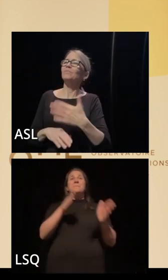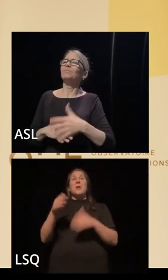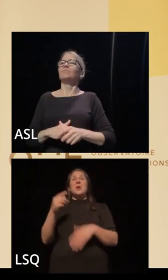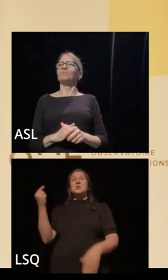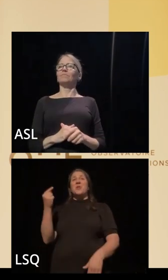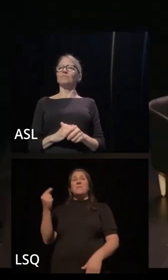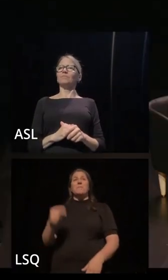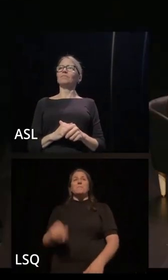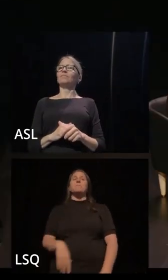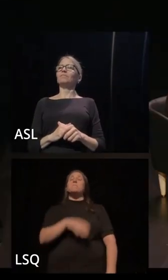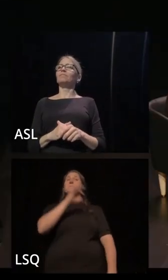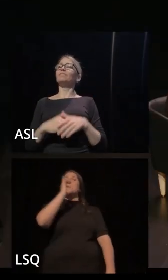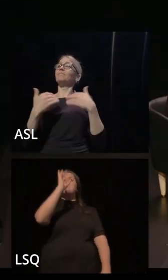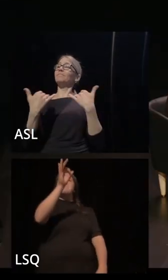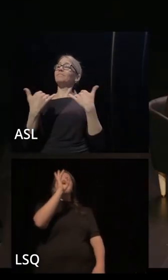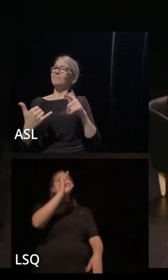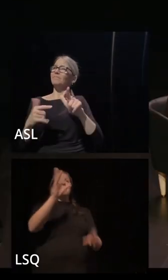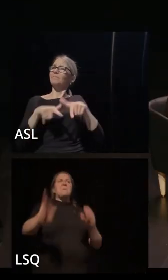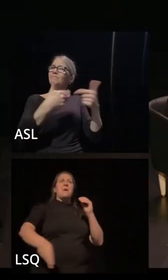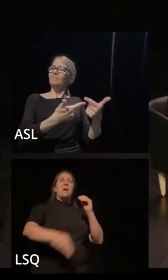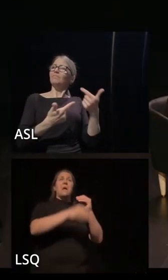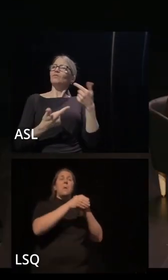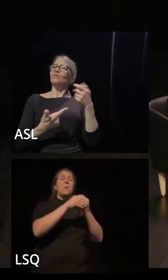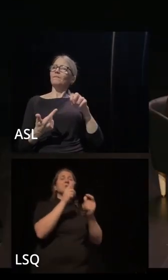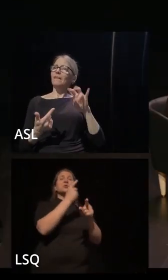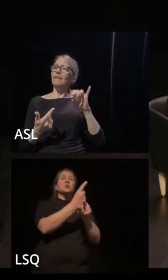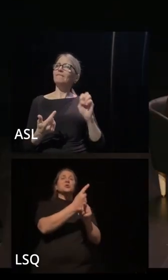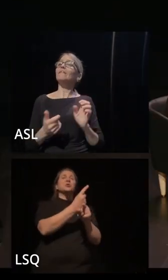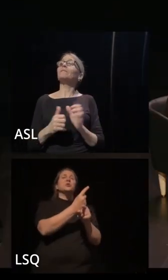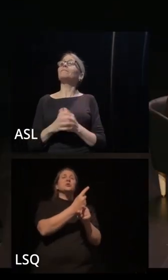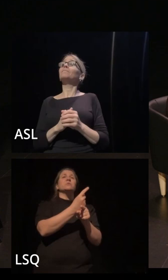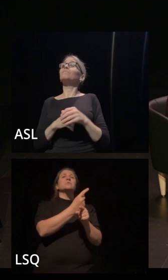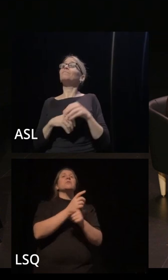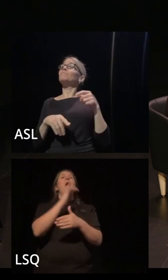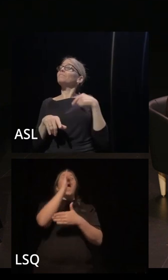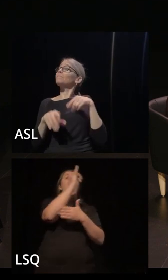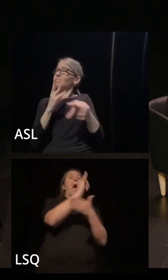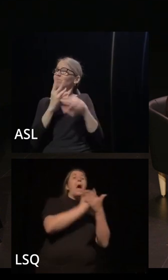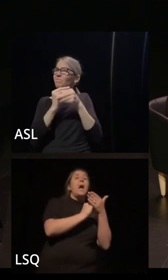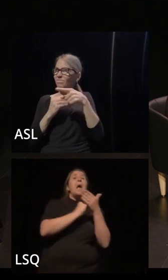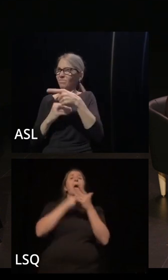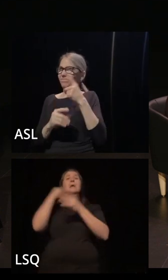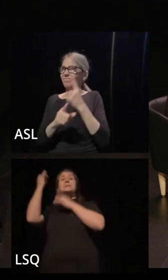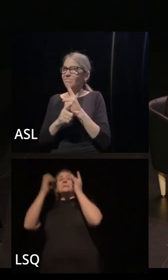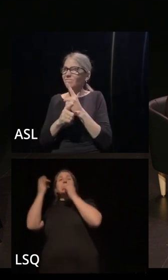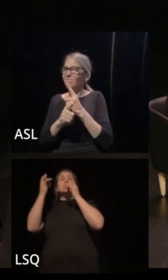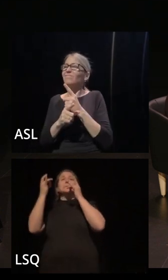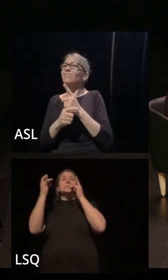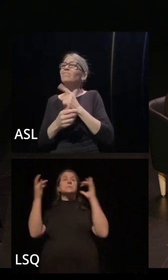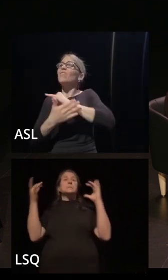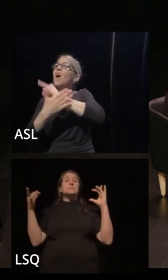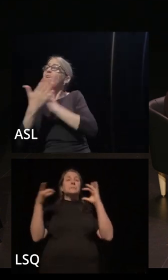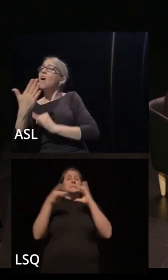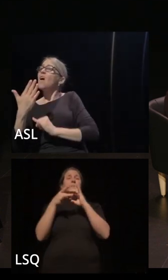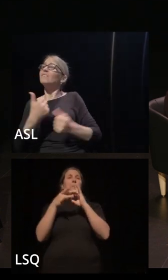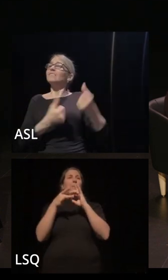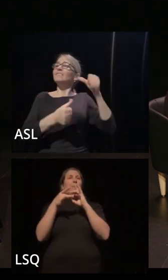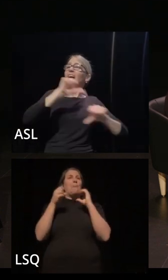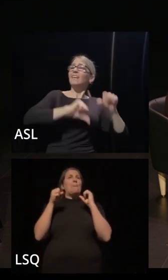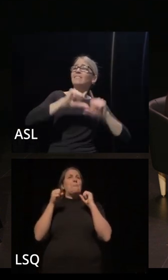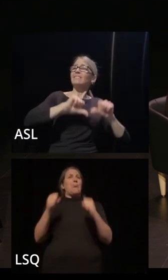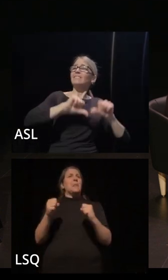Oui, ben pour rebondir, en fait, c'est très, très juste. Art, science, a un grand potentiel, mais quand